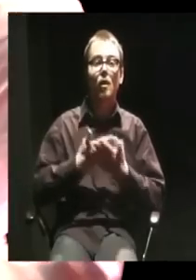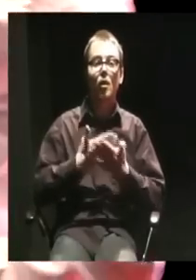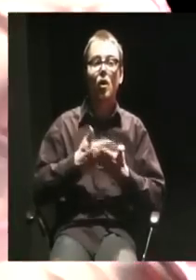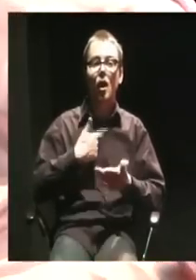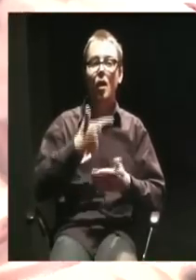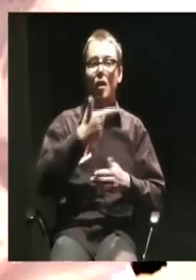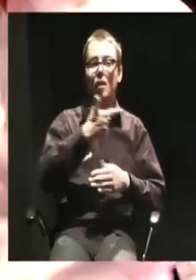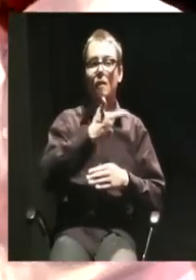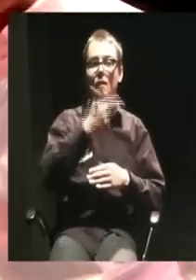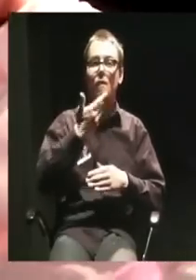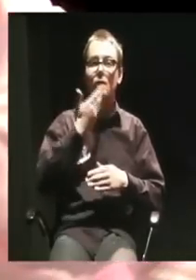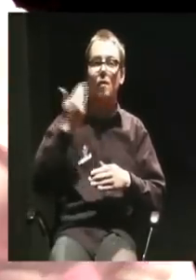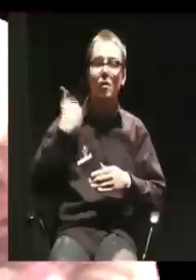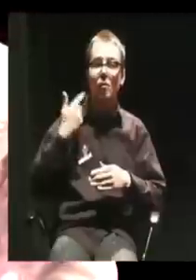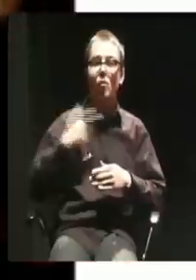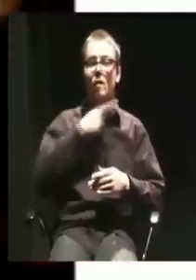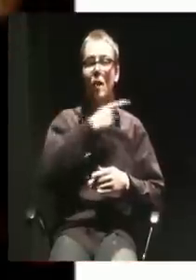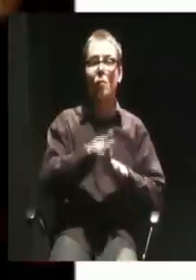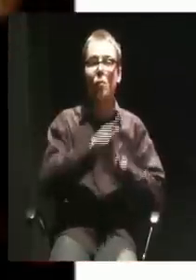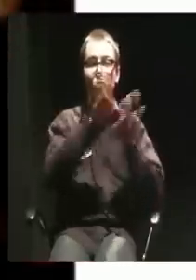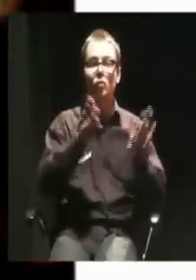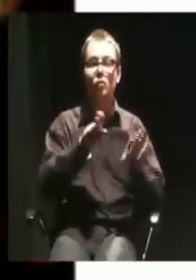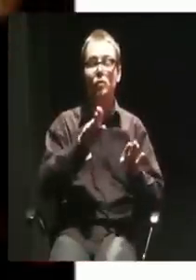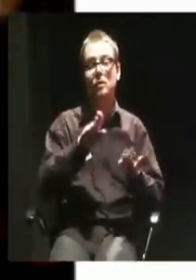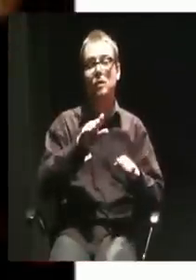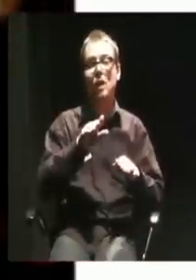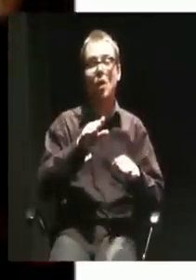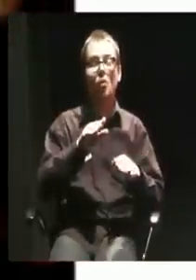do Muzeum Figur Woskowych.